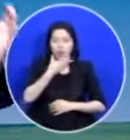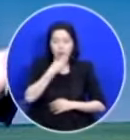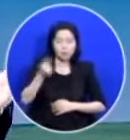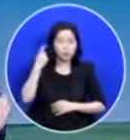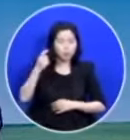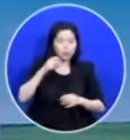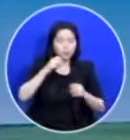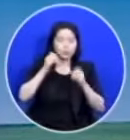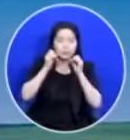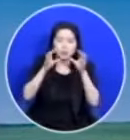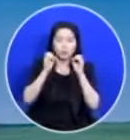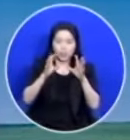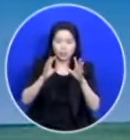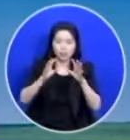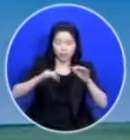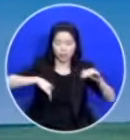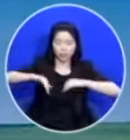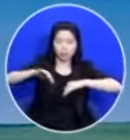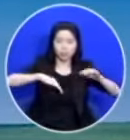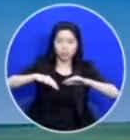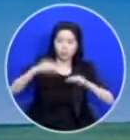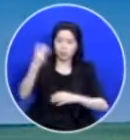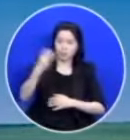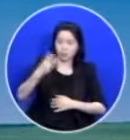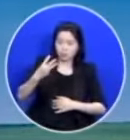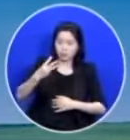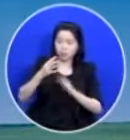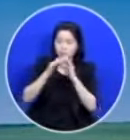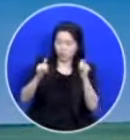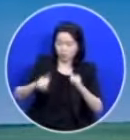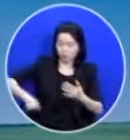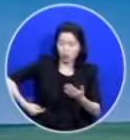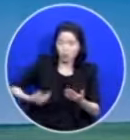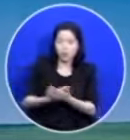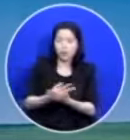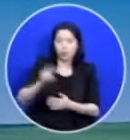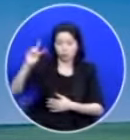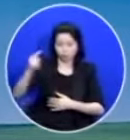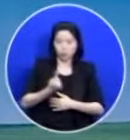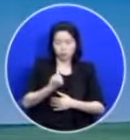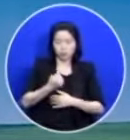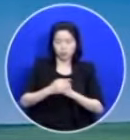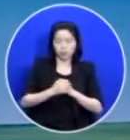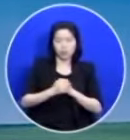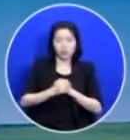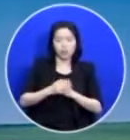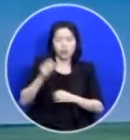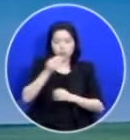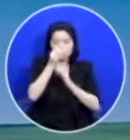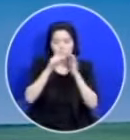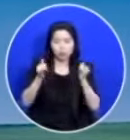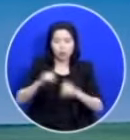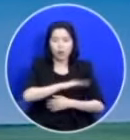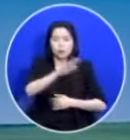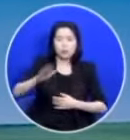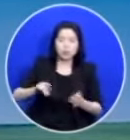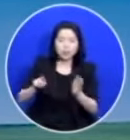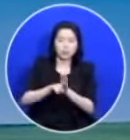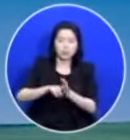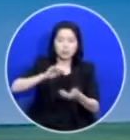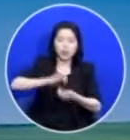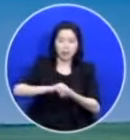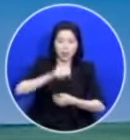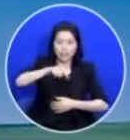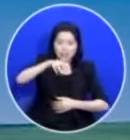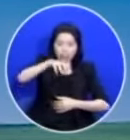거리에서 3천명이 회개하고 돌아오는 역사가 있었다 그랬어요 성도 여러분 우리의 믿음의 한계